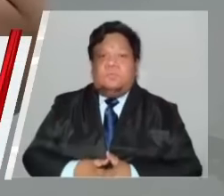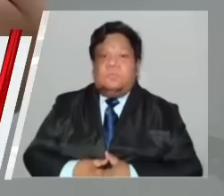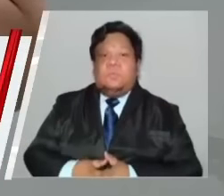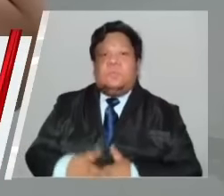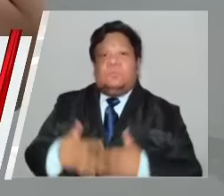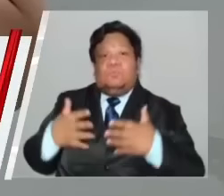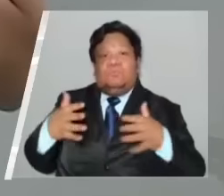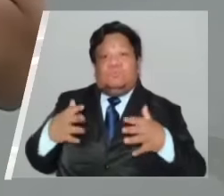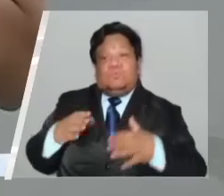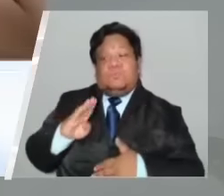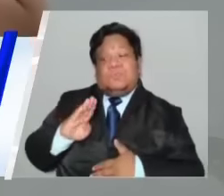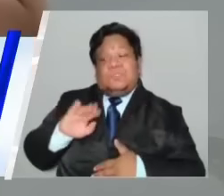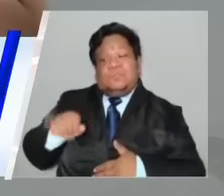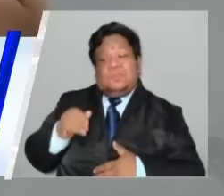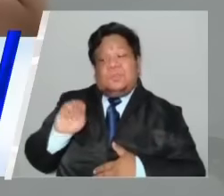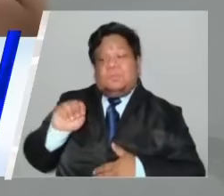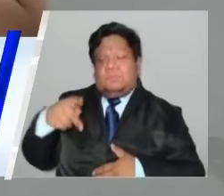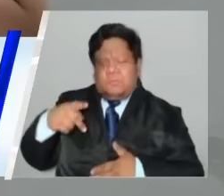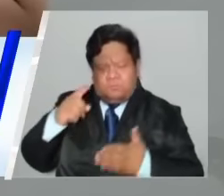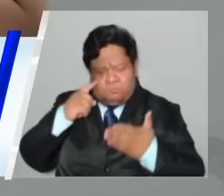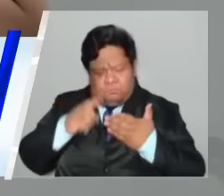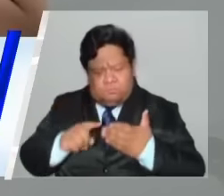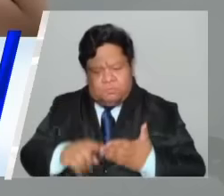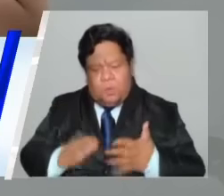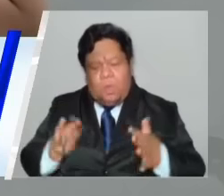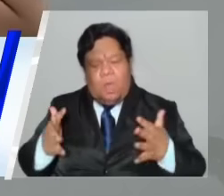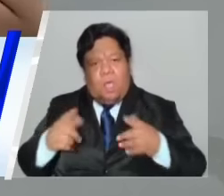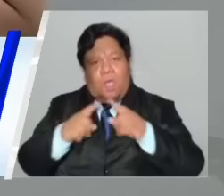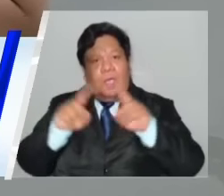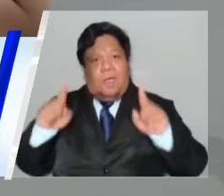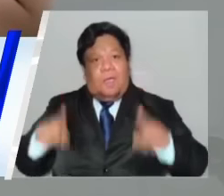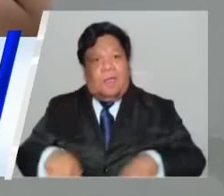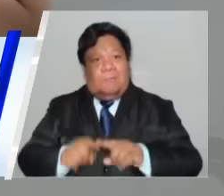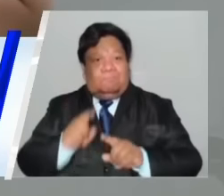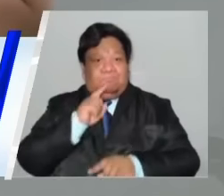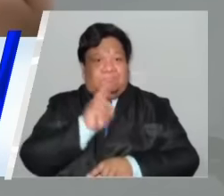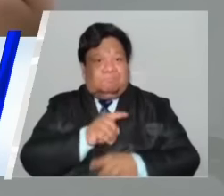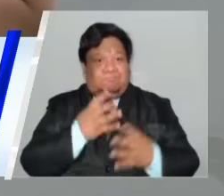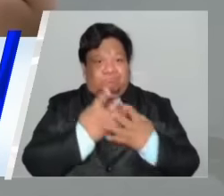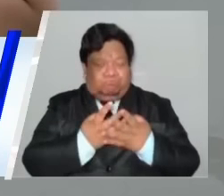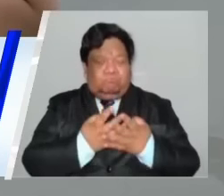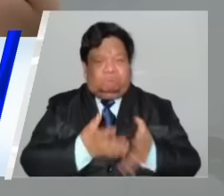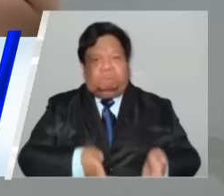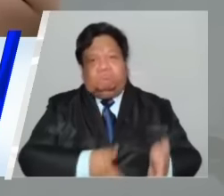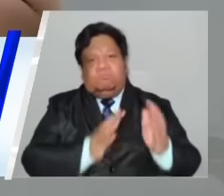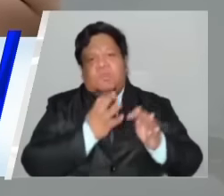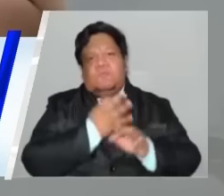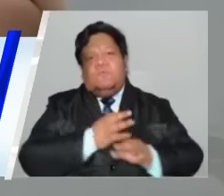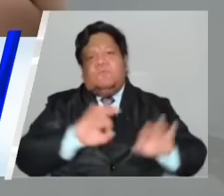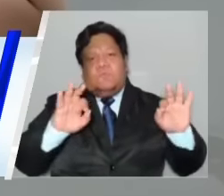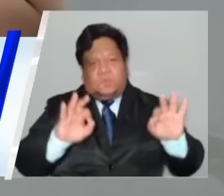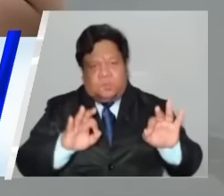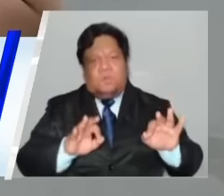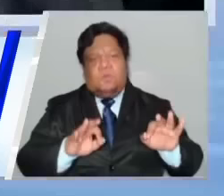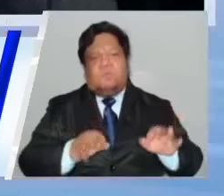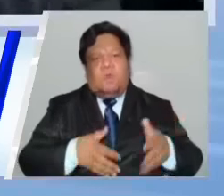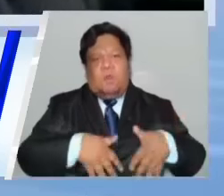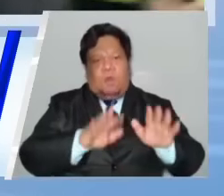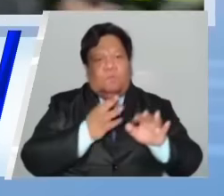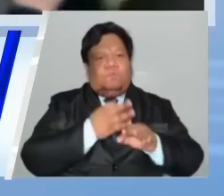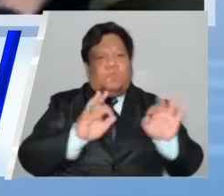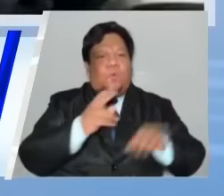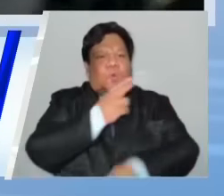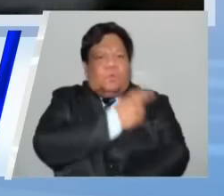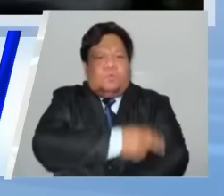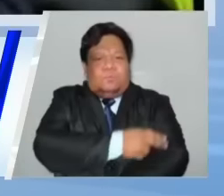ibang warrant of arrest laban kay Nery Naig Miranda, pinalaya na siya at pinayagang makalabas ng ospital kung saan siya na-confine